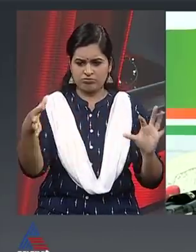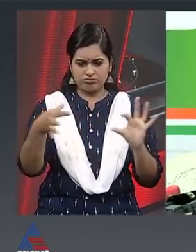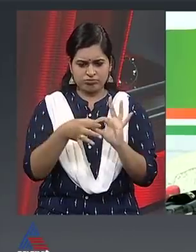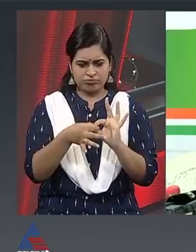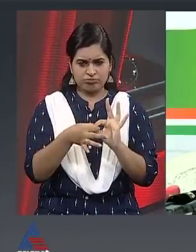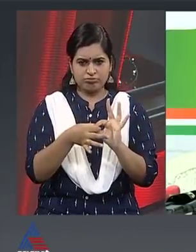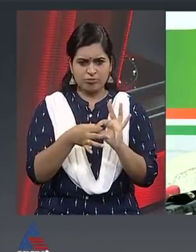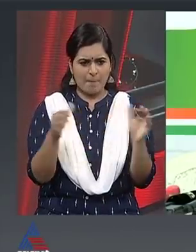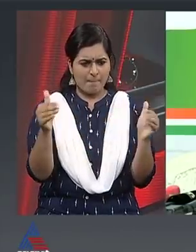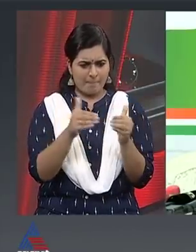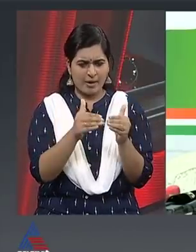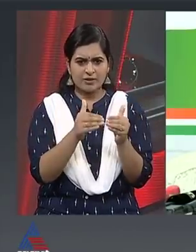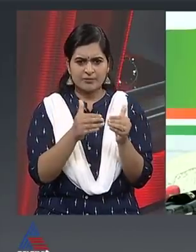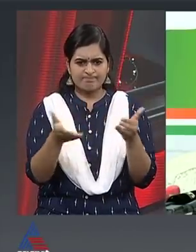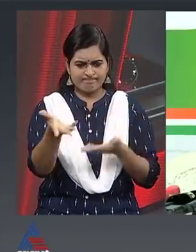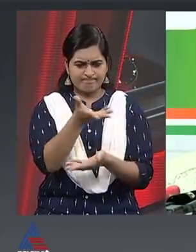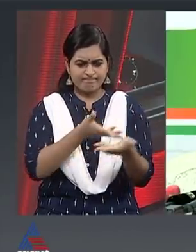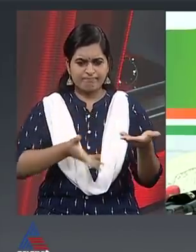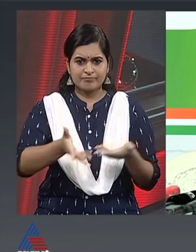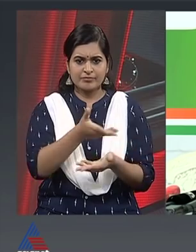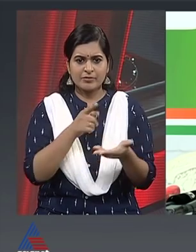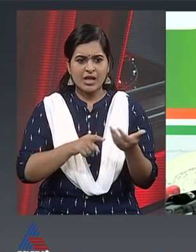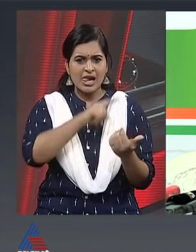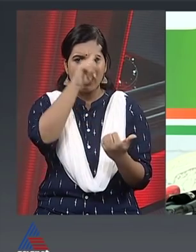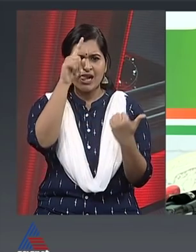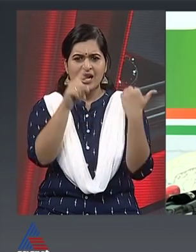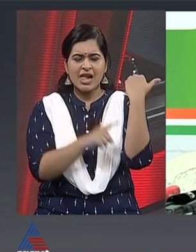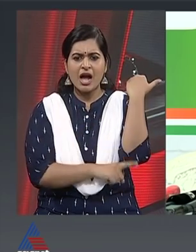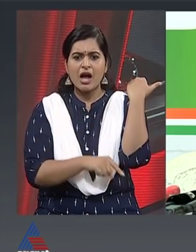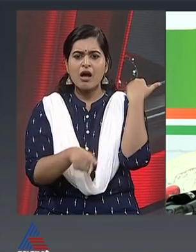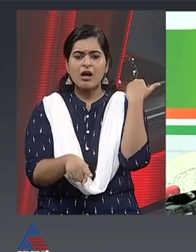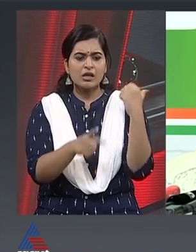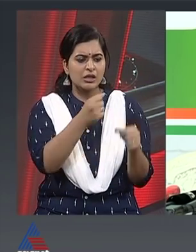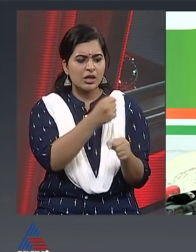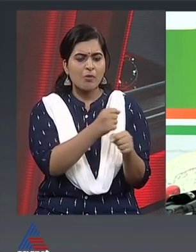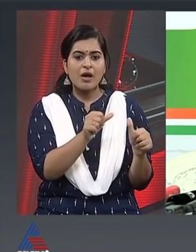ആ ചർച്ചയുടെ ഒടുവിൽ എന്നോ ഗവൺമെന്റിന് എടുക്കാൻ കഴിയുമായിരുന്നൊരു തീരുമാനം